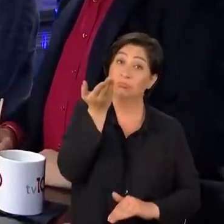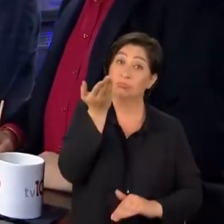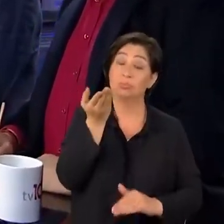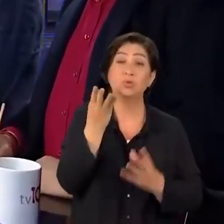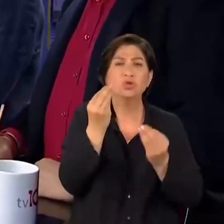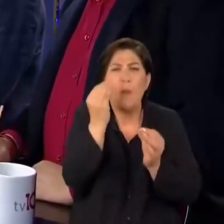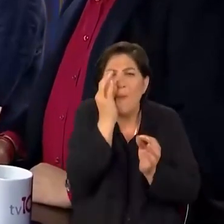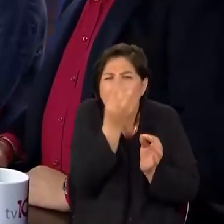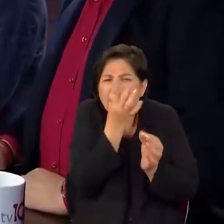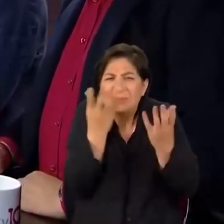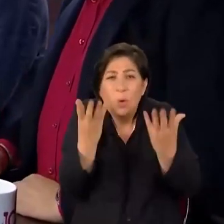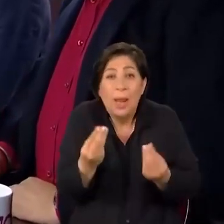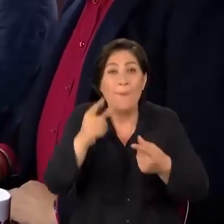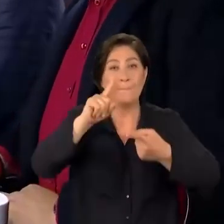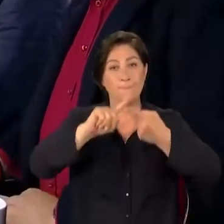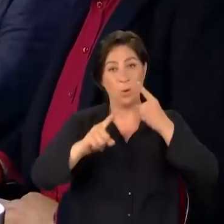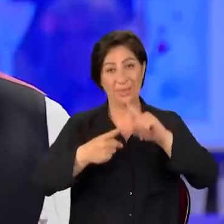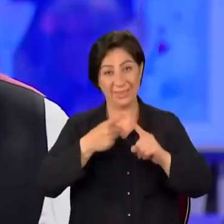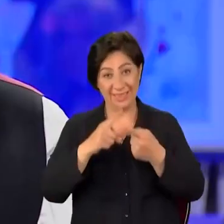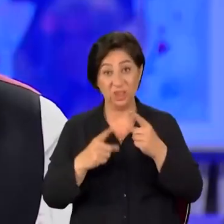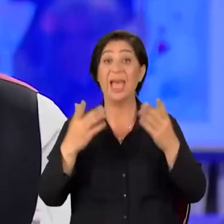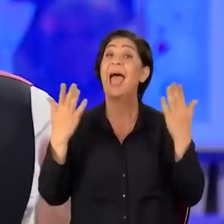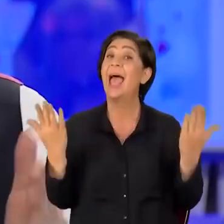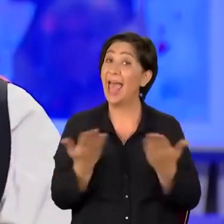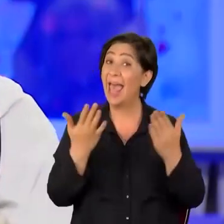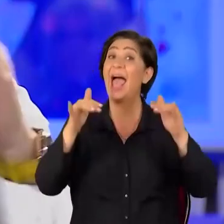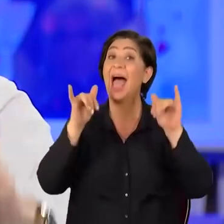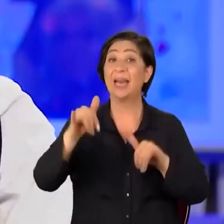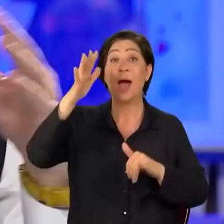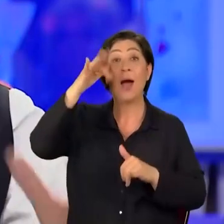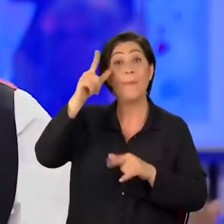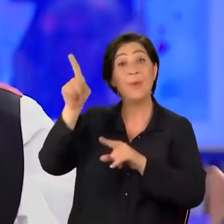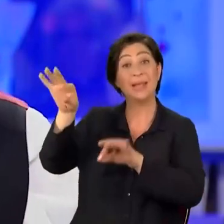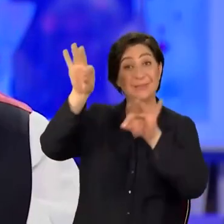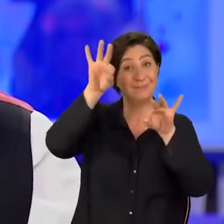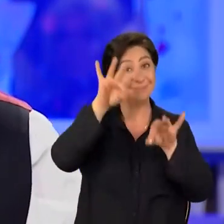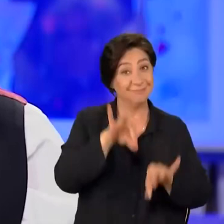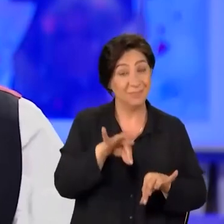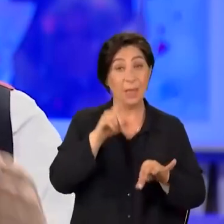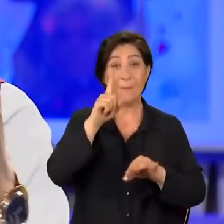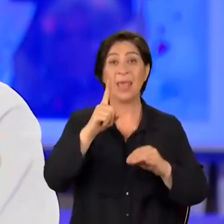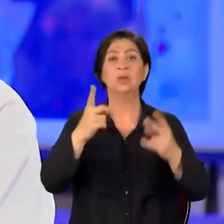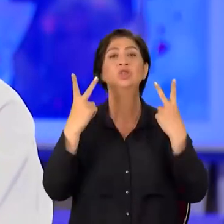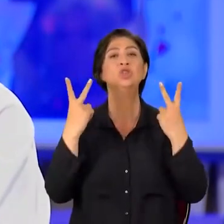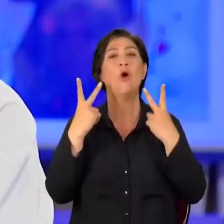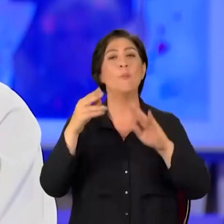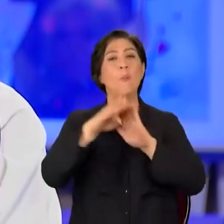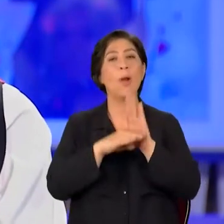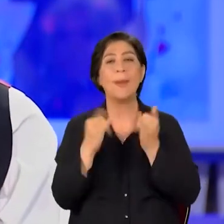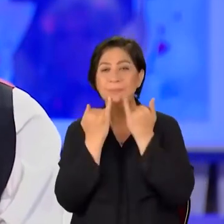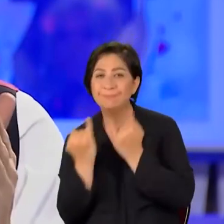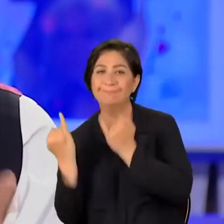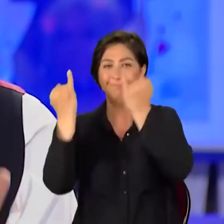izlenmeyi geçmişiz. Yani çok basit olarak siyasetçi eğer aynen Amerika Birleşik Devletleri'ndeki gibi bir talk